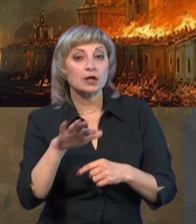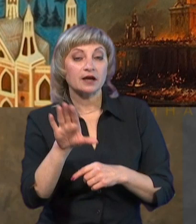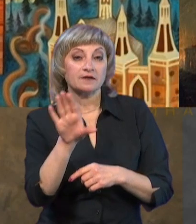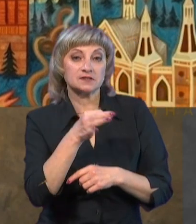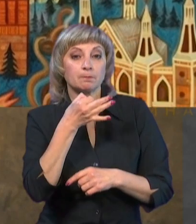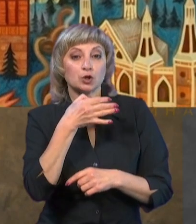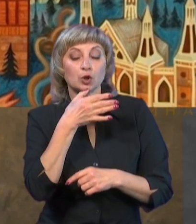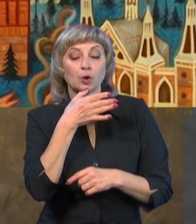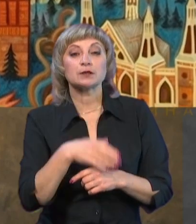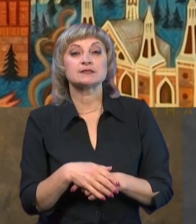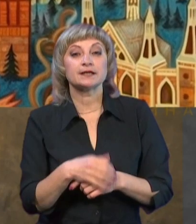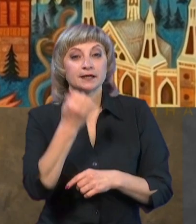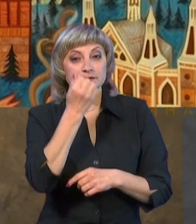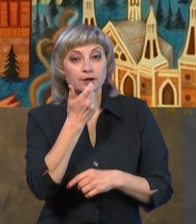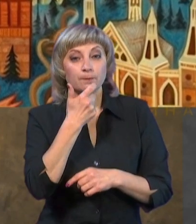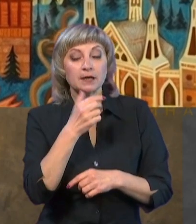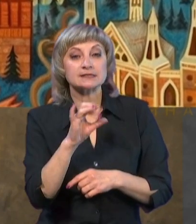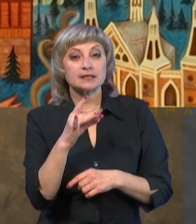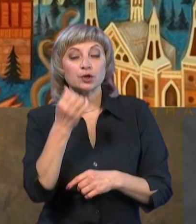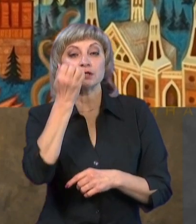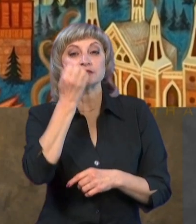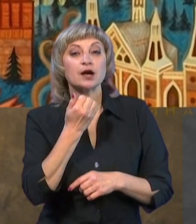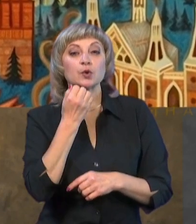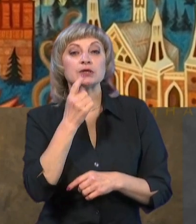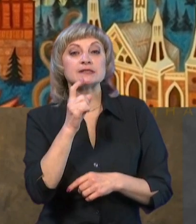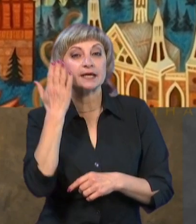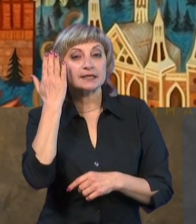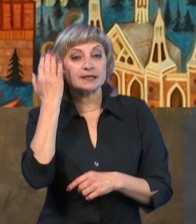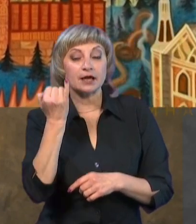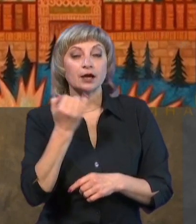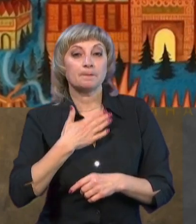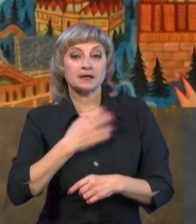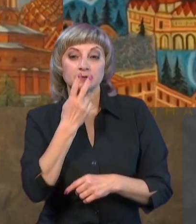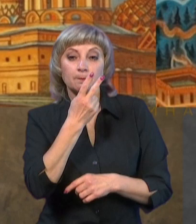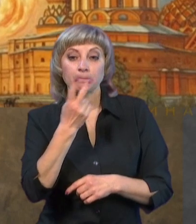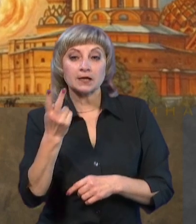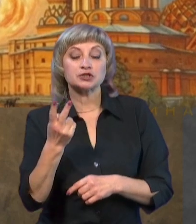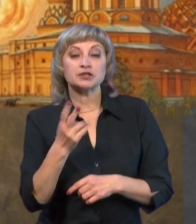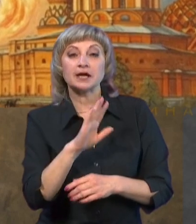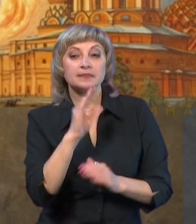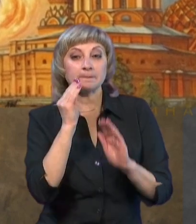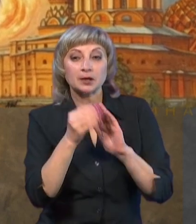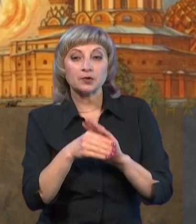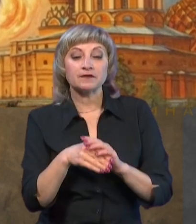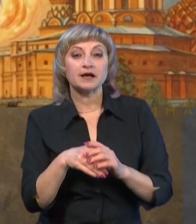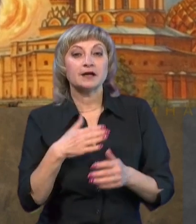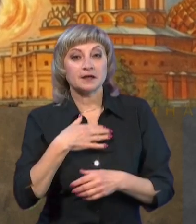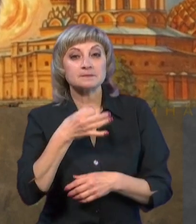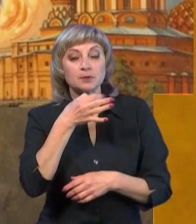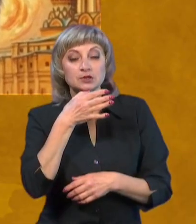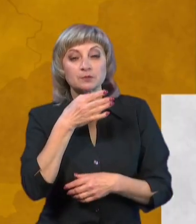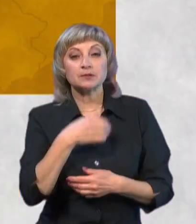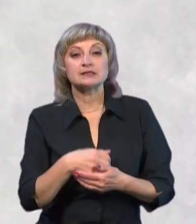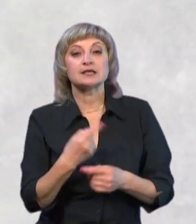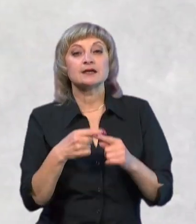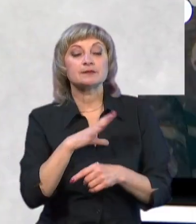подобалось. Дякую, пане Сергію, дякую за ідею. Приємно бачити. Тут нам не приховаю. Так, нам сподобалось.